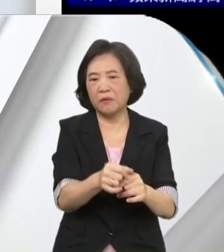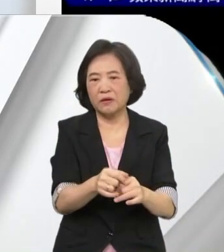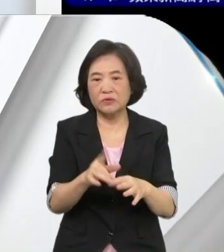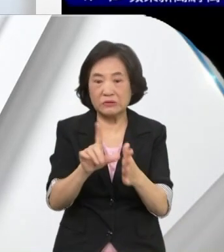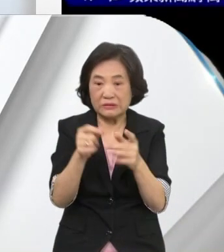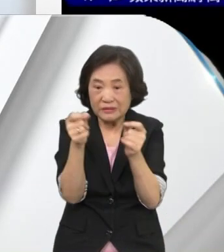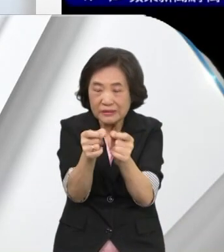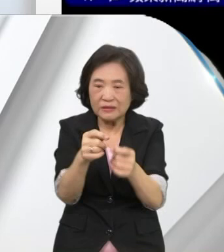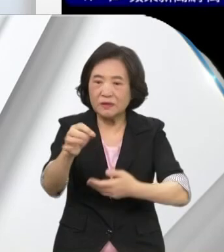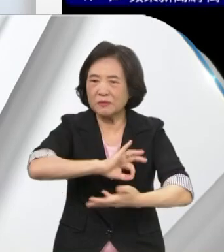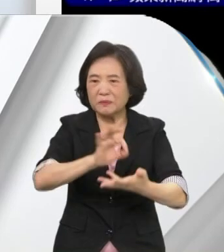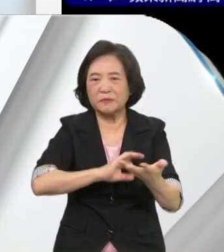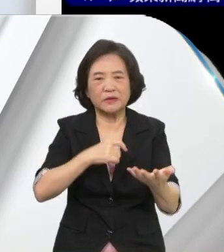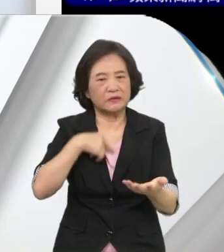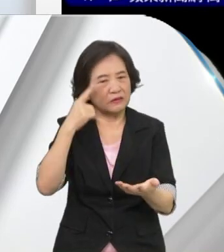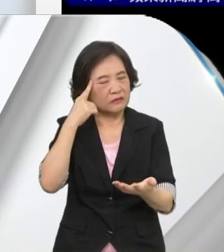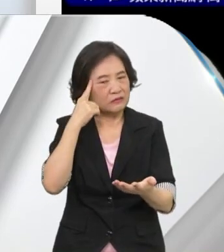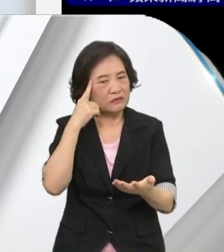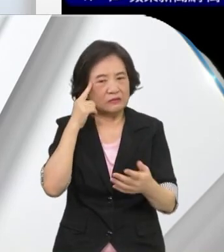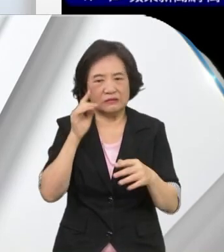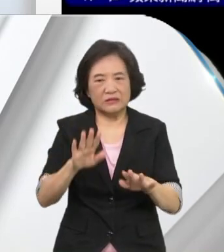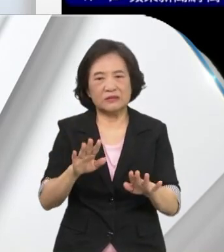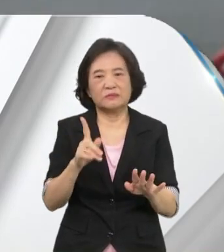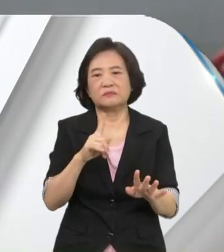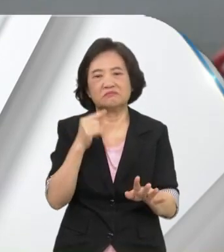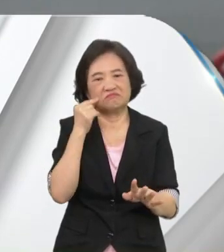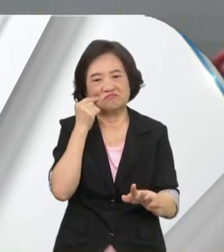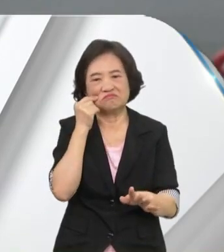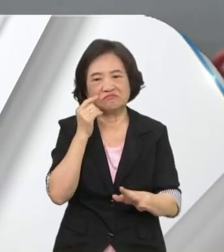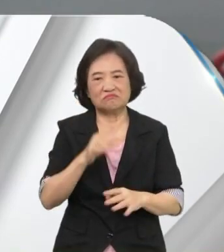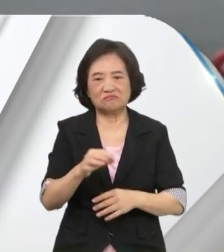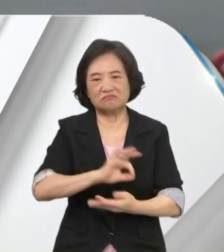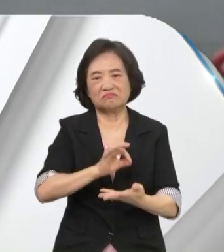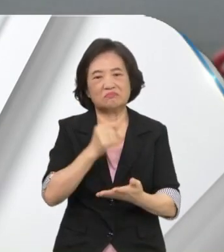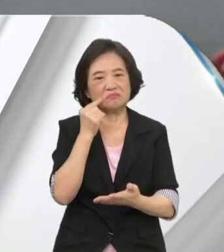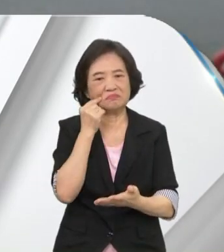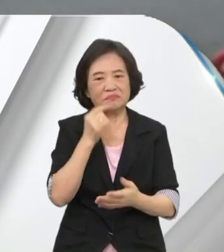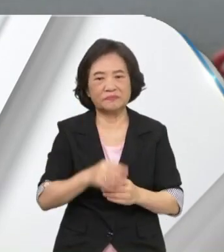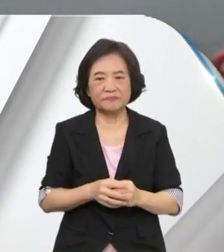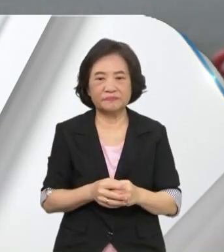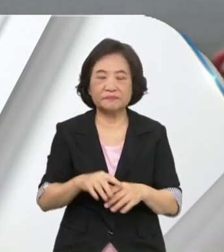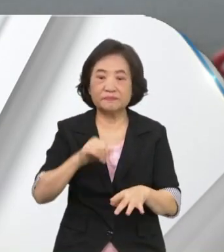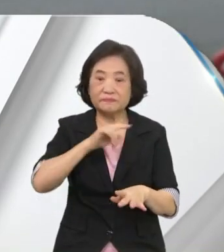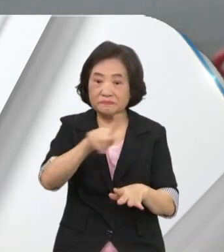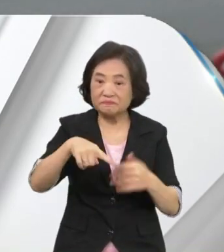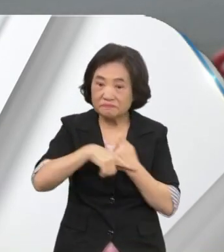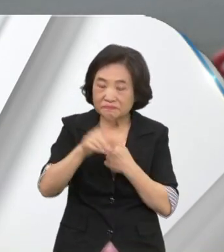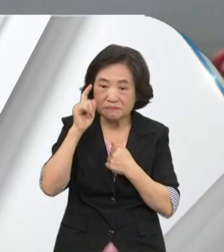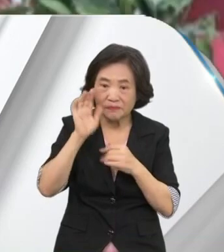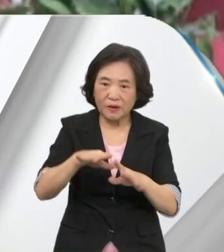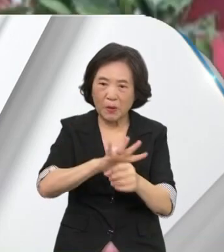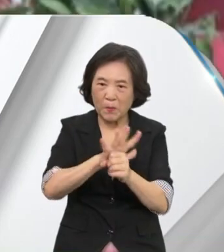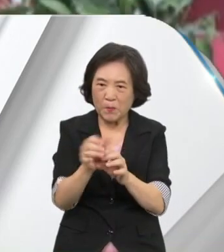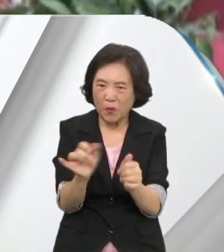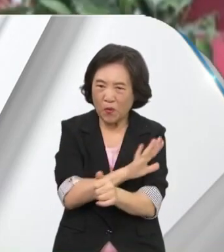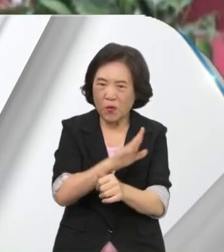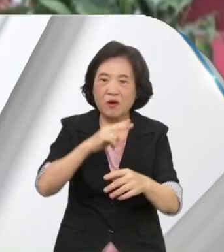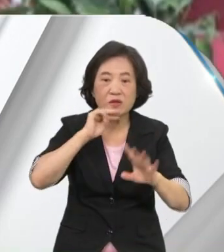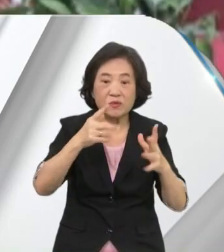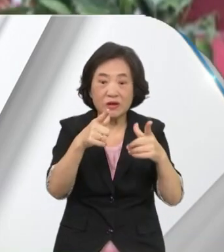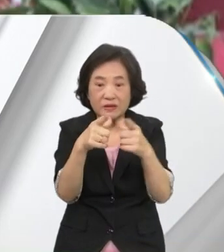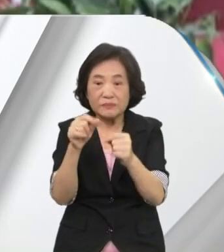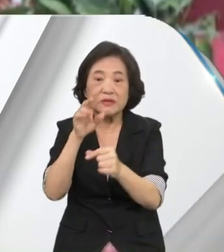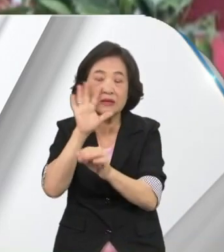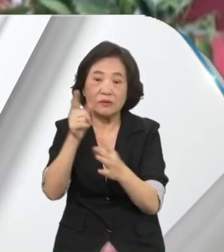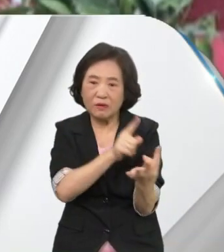内的一个销售震动期啊，其实是难免的。 推荐业安算也不会因为有这种偏托，英国、日本、